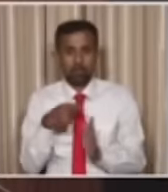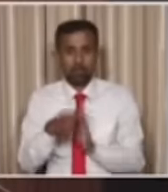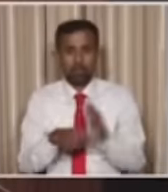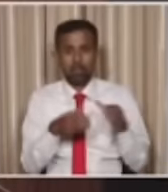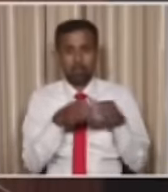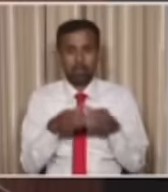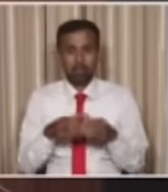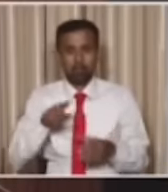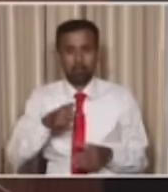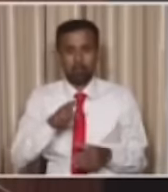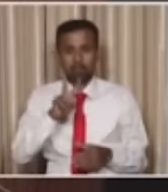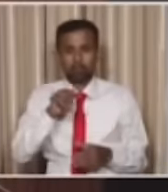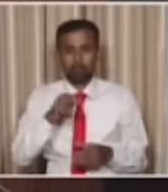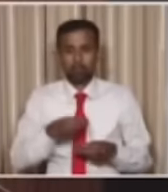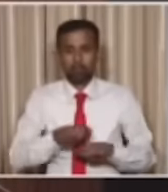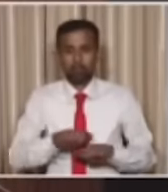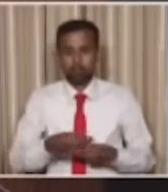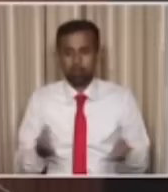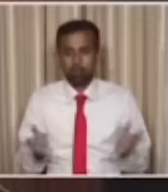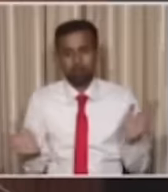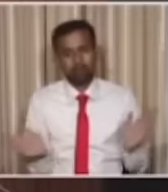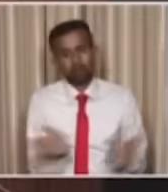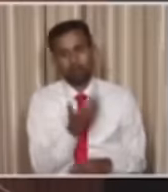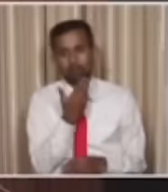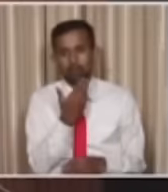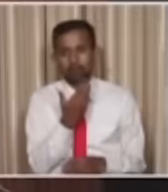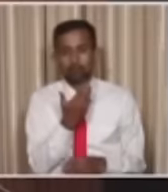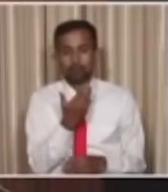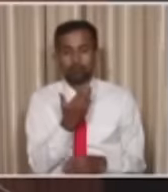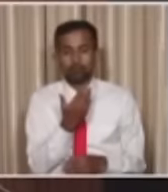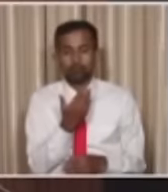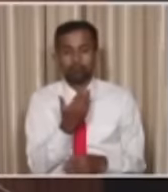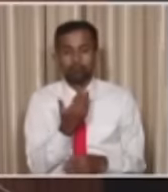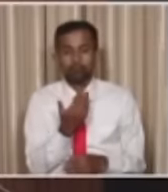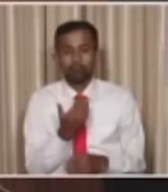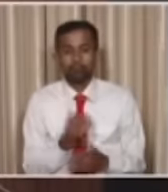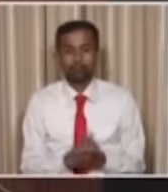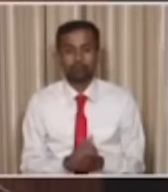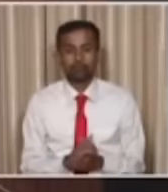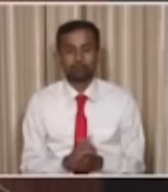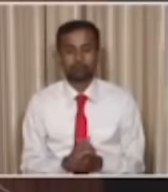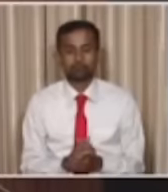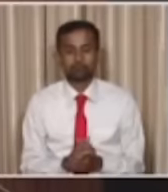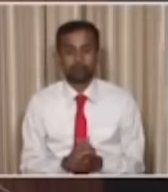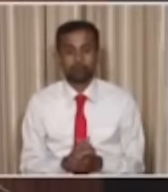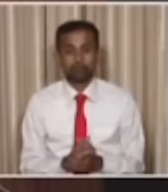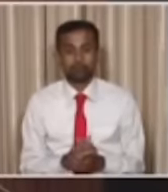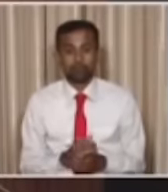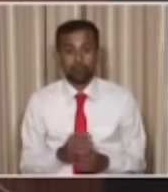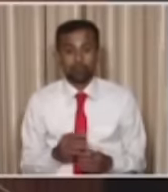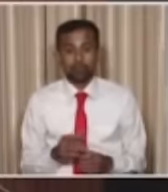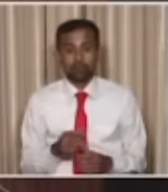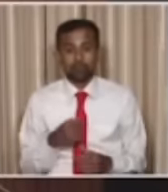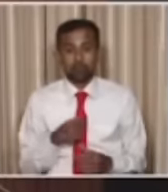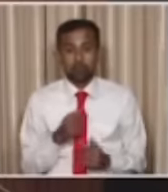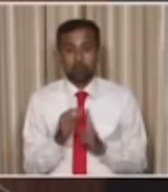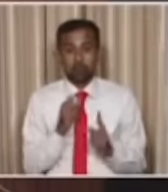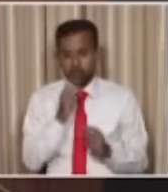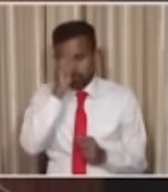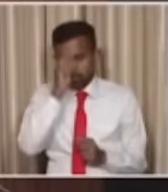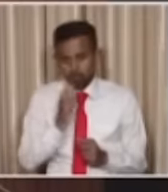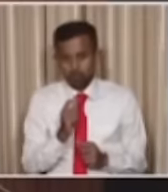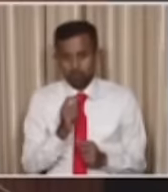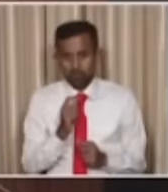එක 120-25ට අවුට් වෙලා ඕල් අවුට් වෙලා යනවා. ගරු මන්ත්‍රීවරයා කාලය අවසානයි. ආසන තත්ත්වය නිර්මාණය වෙමින් තියෙනවා. ඒක දැකලා පුරාසන බඩ මන්ත්‍රීමනි